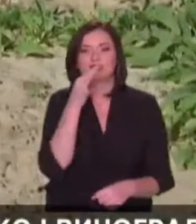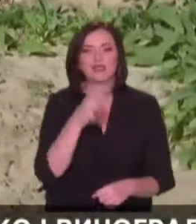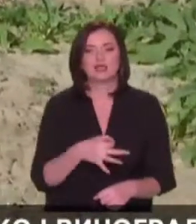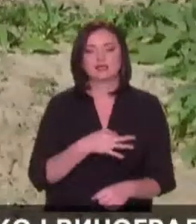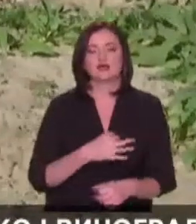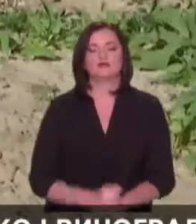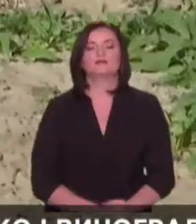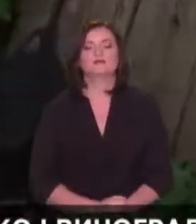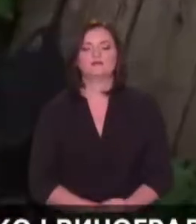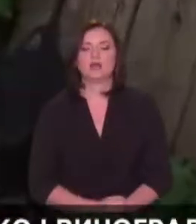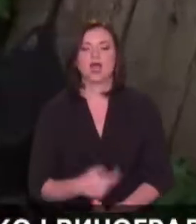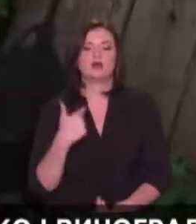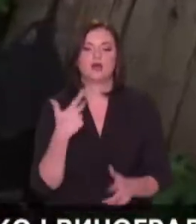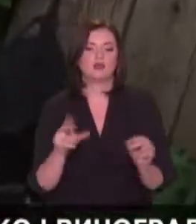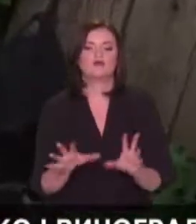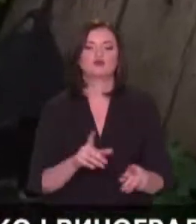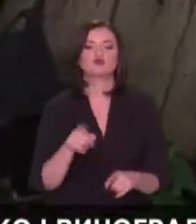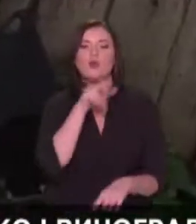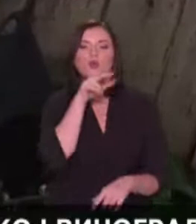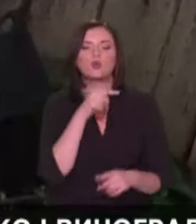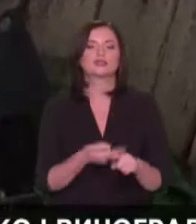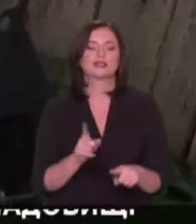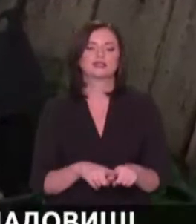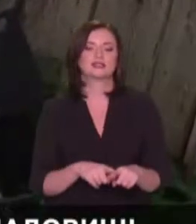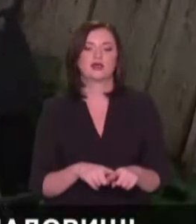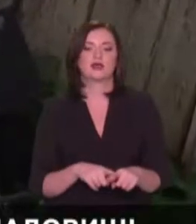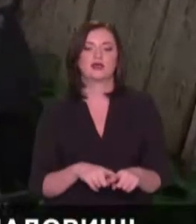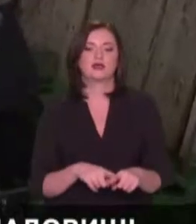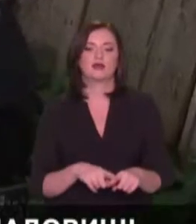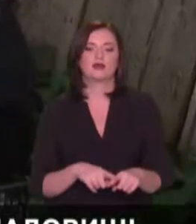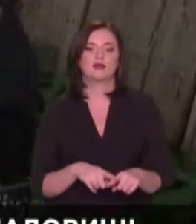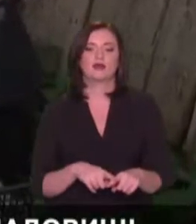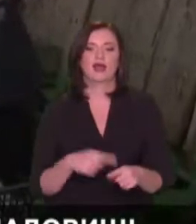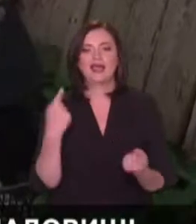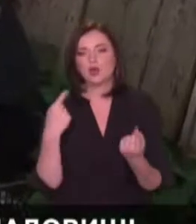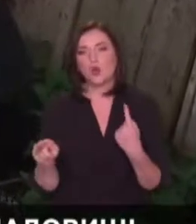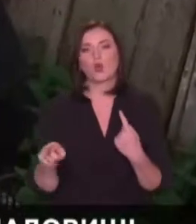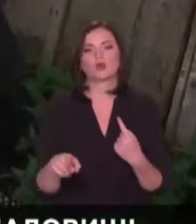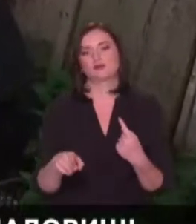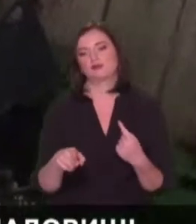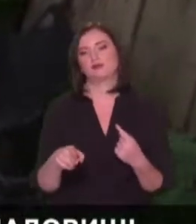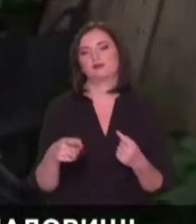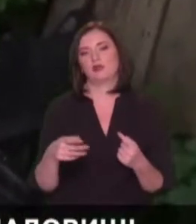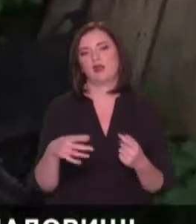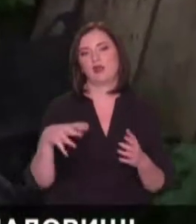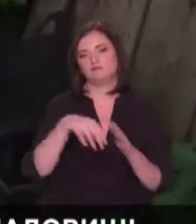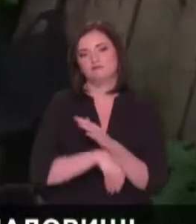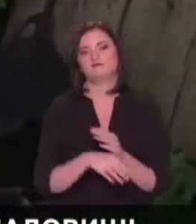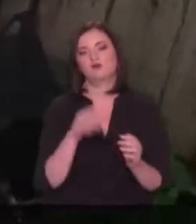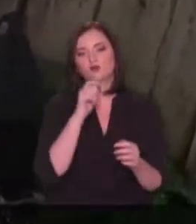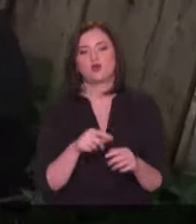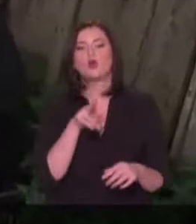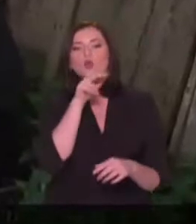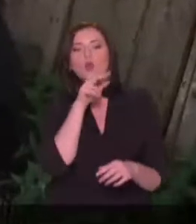мову. Я не вважаю, що кози – це, ну, прямо таке народне тіло в Україні. Тому що кози – це прямо невід'ємна